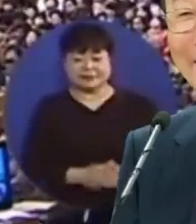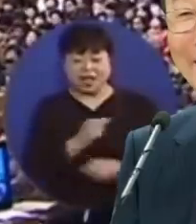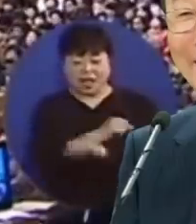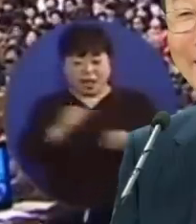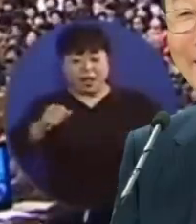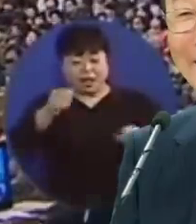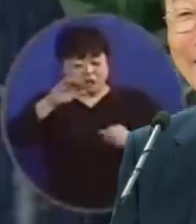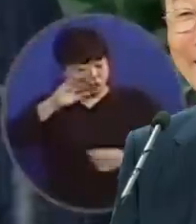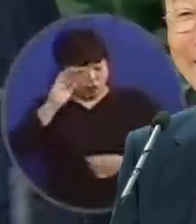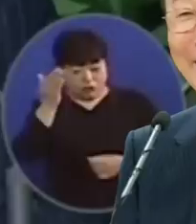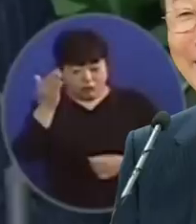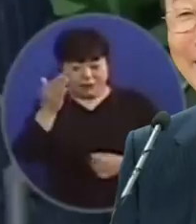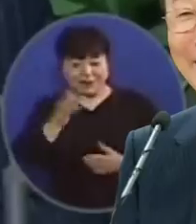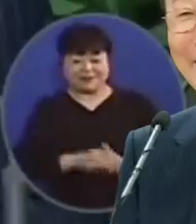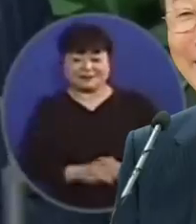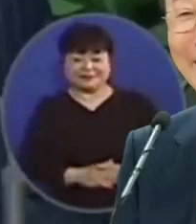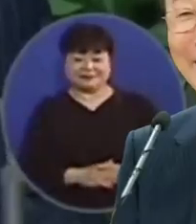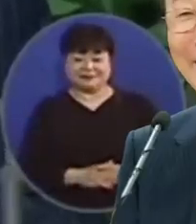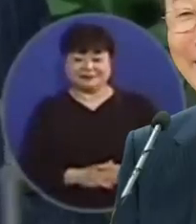해방되었었습니다.